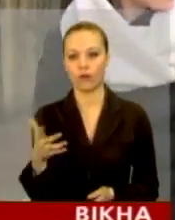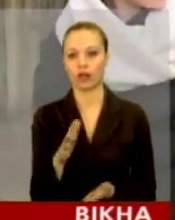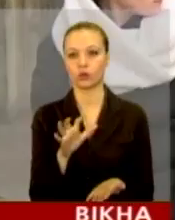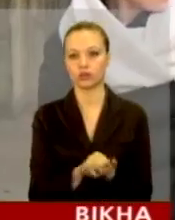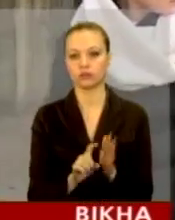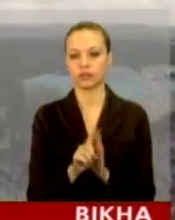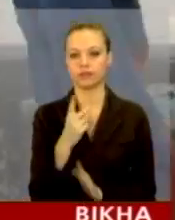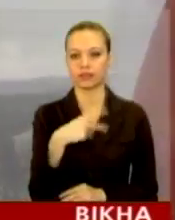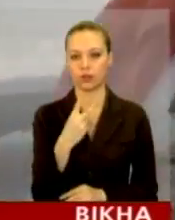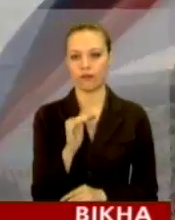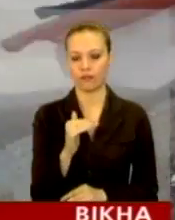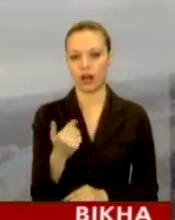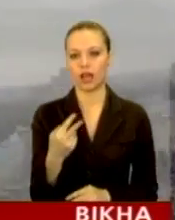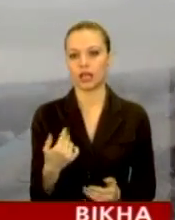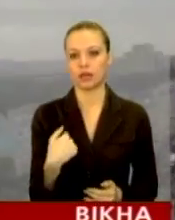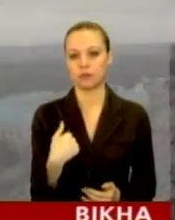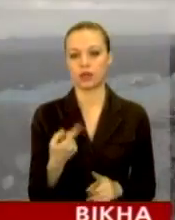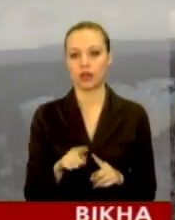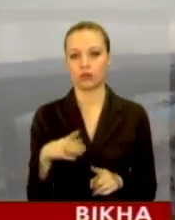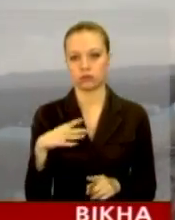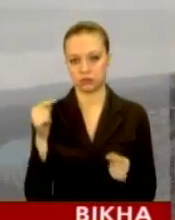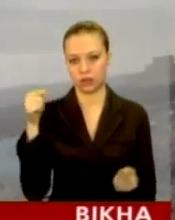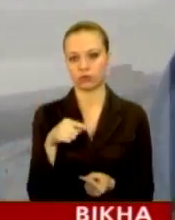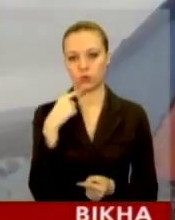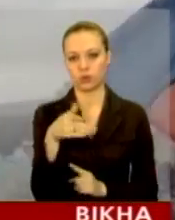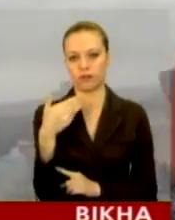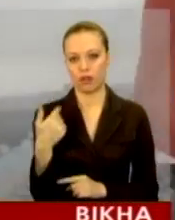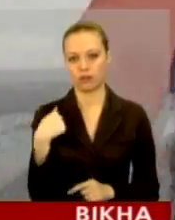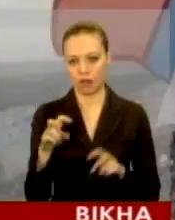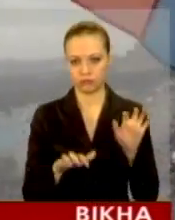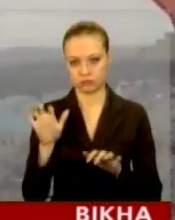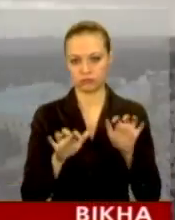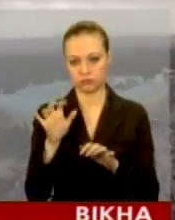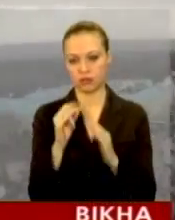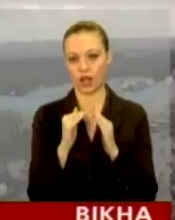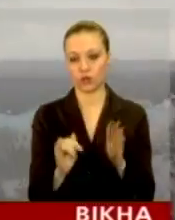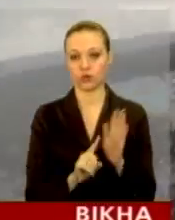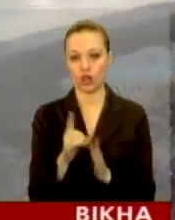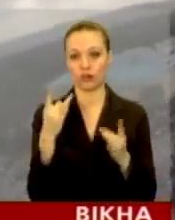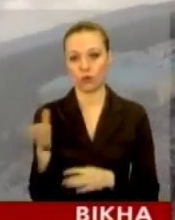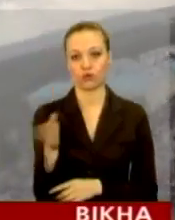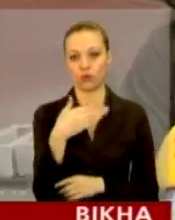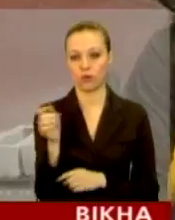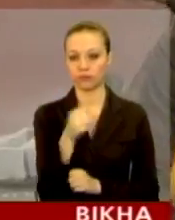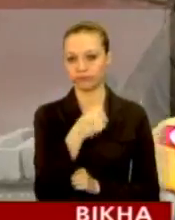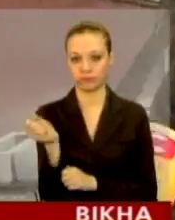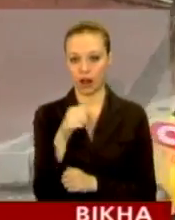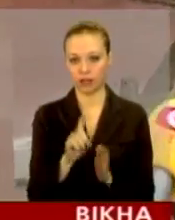займали з 22 февраля. У мене оказався там російський флаг. Я піднявся по внешній лестнице на кришу і почав просто їм махати